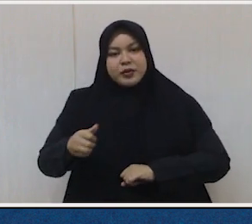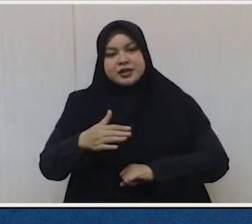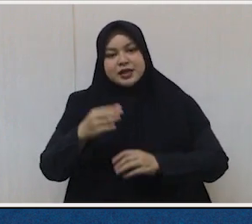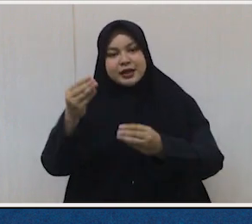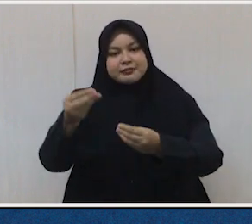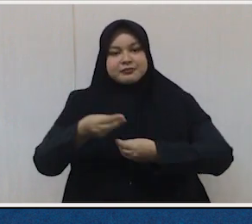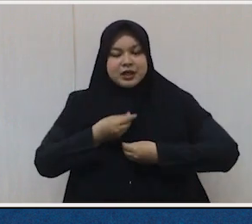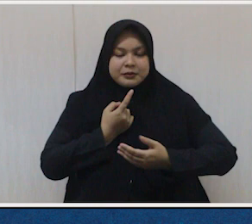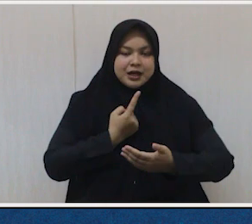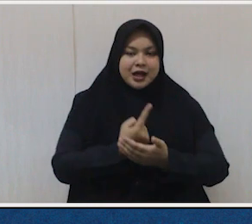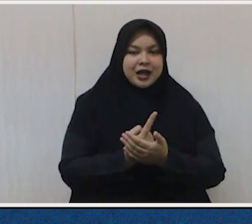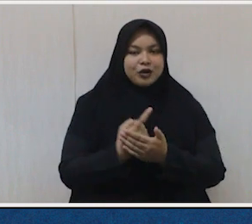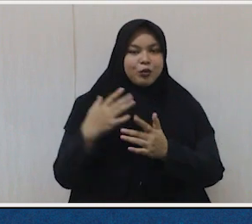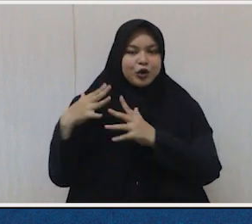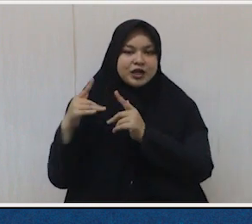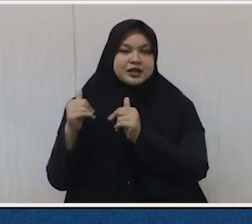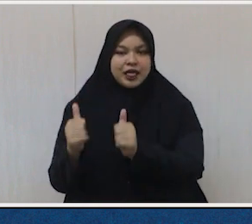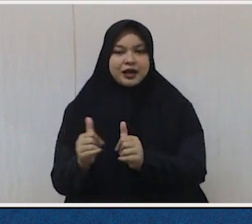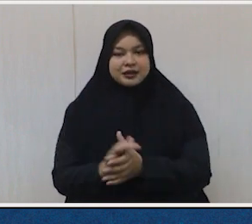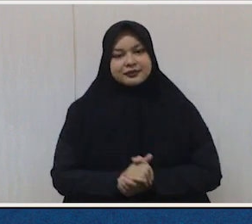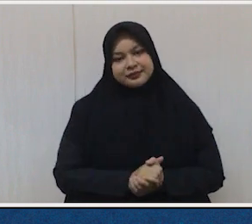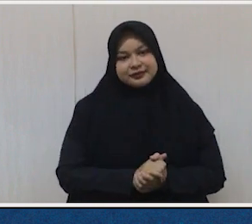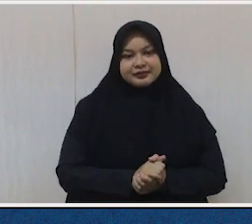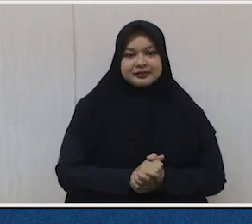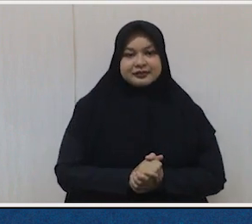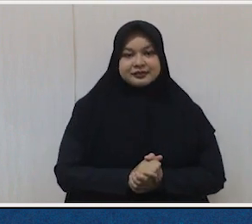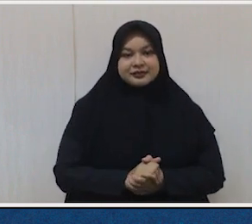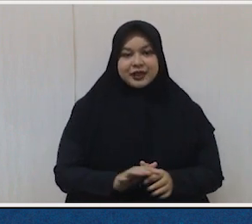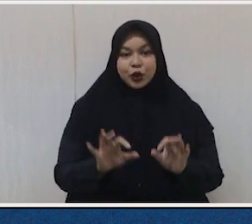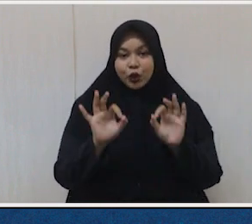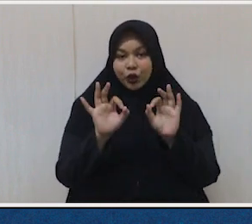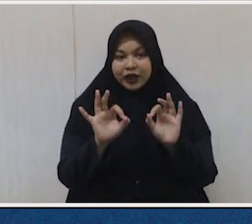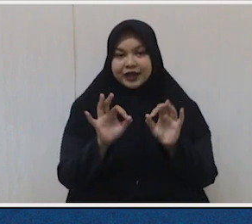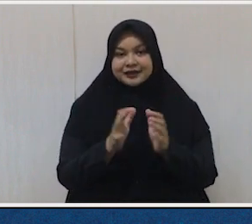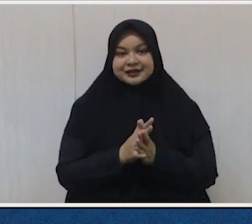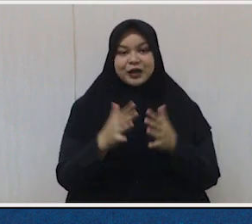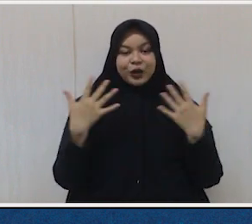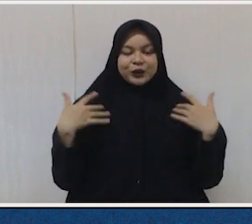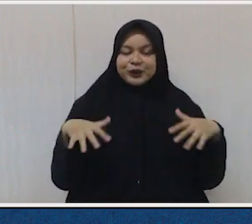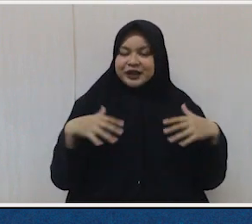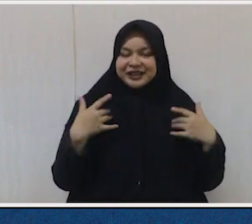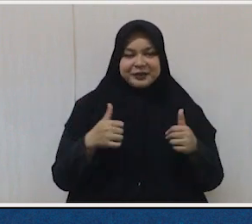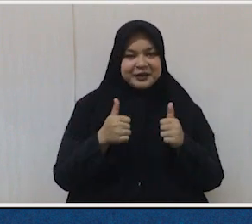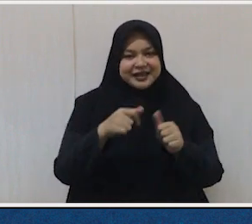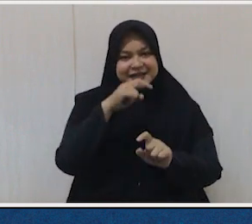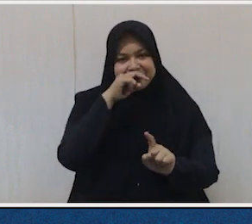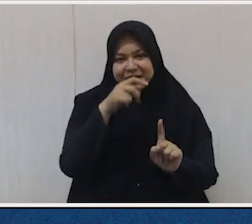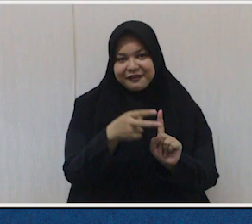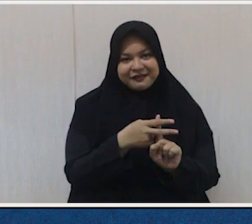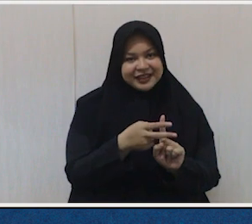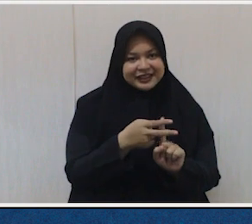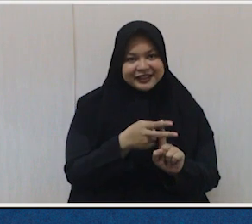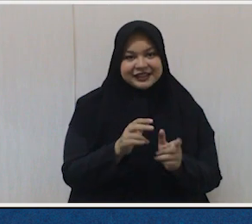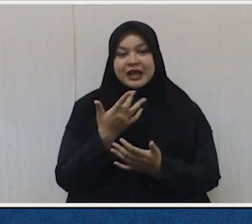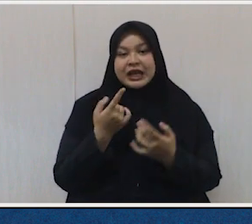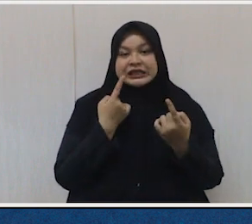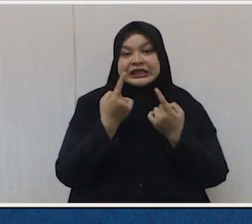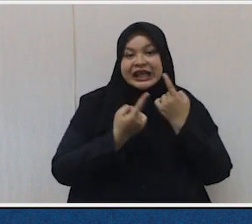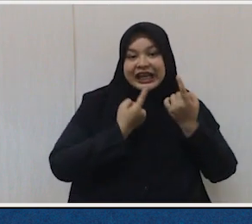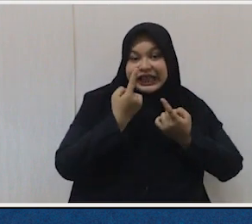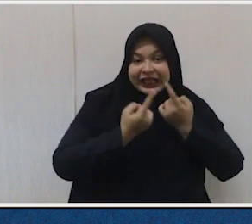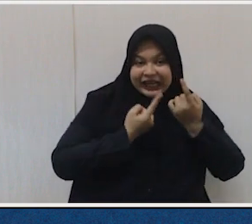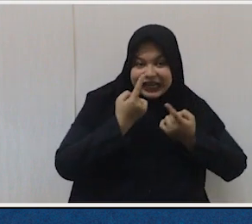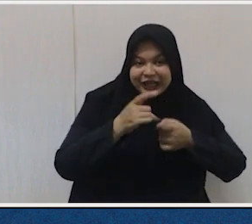berhak atas akomodasi yang layak G baik eh luar biasa ya Mas Fajri ya Eh